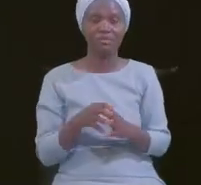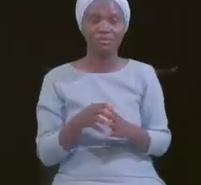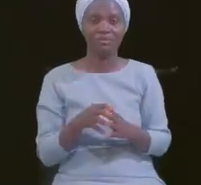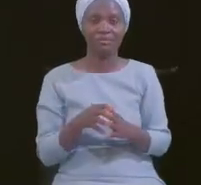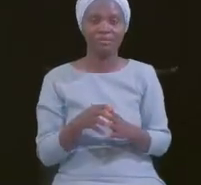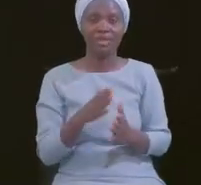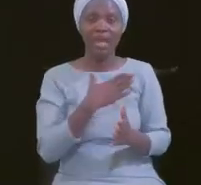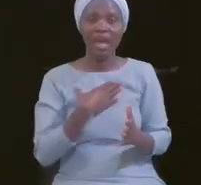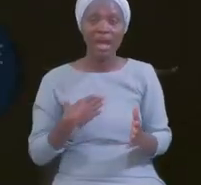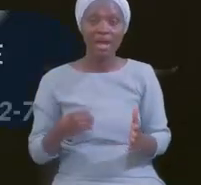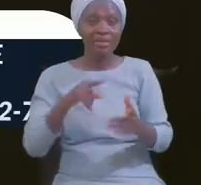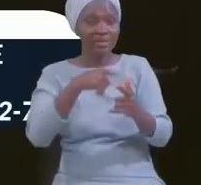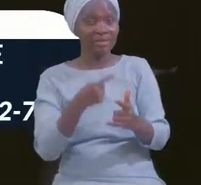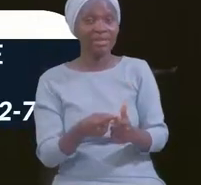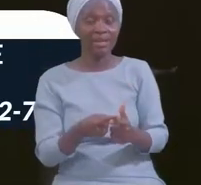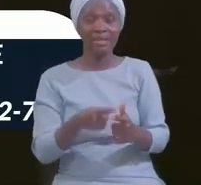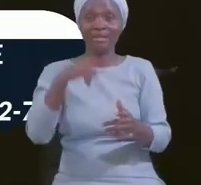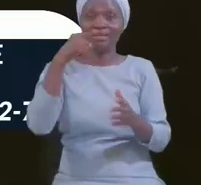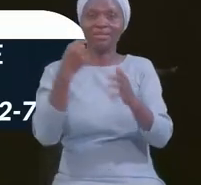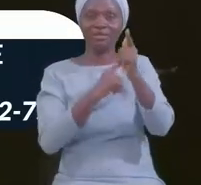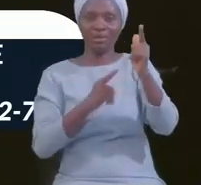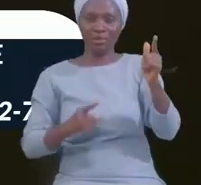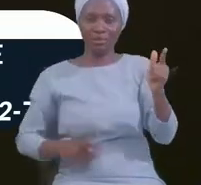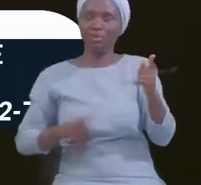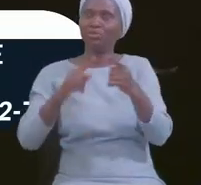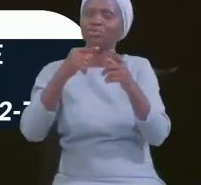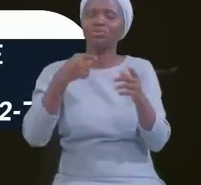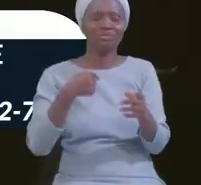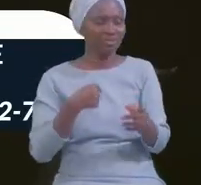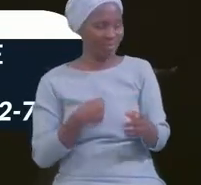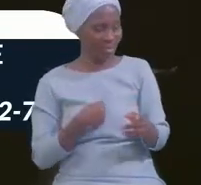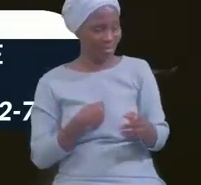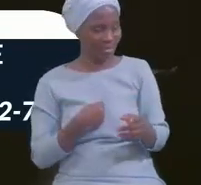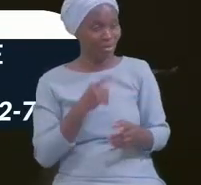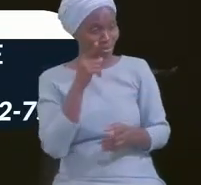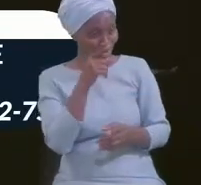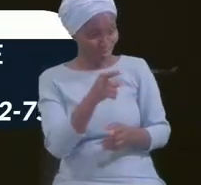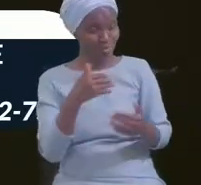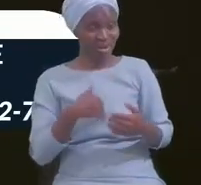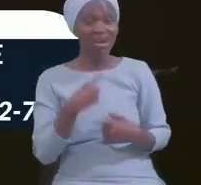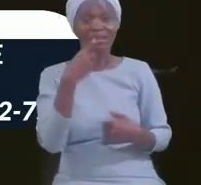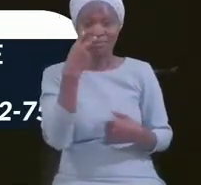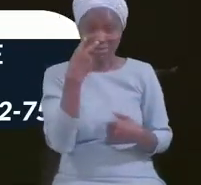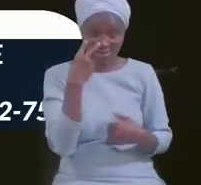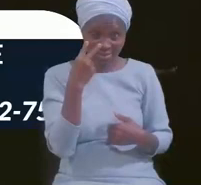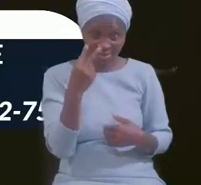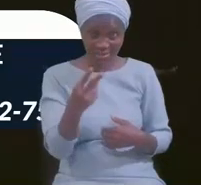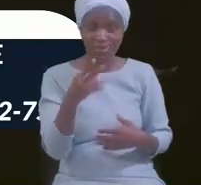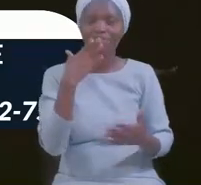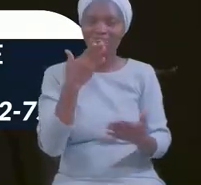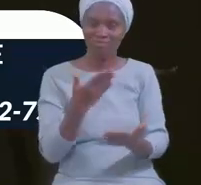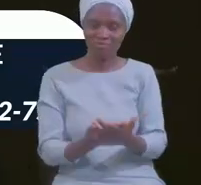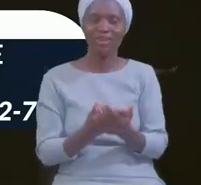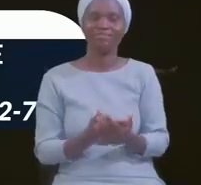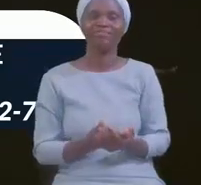Jésus. Verset 12. L'Éternel me dit, tu as bien vu. Tu as